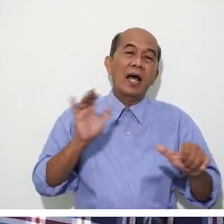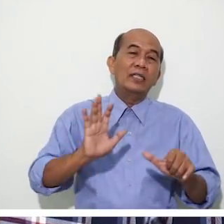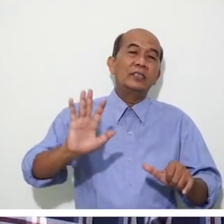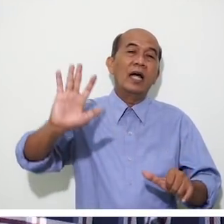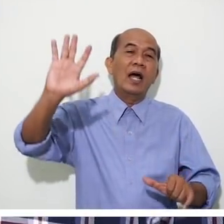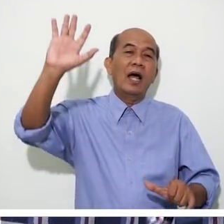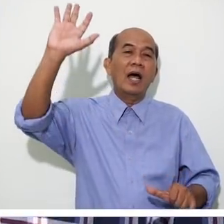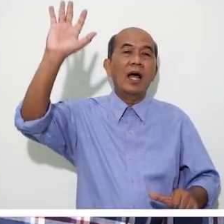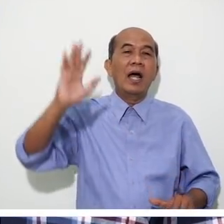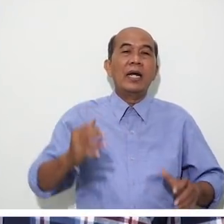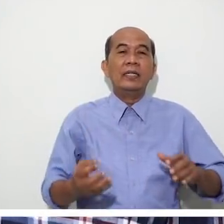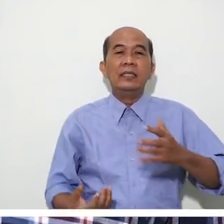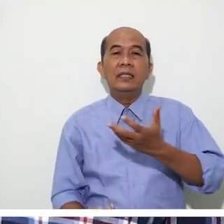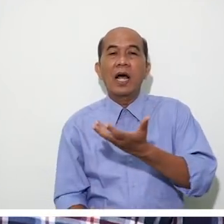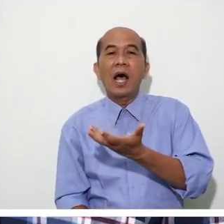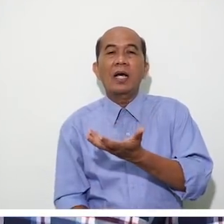setaranya.